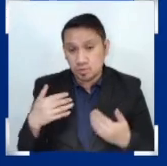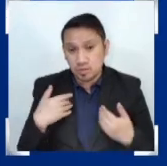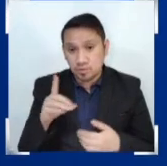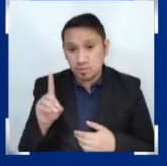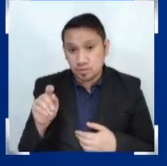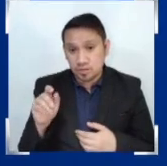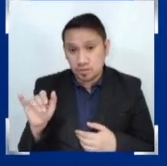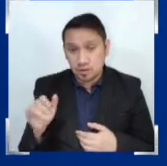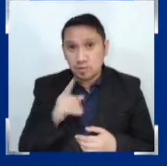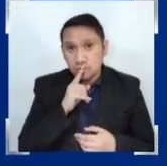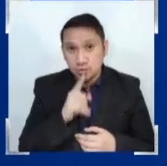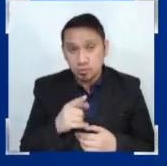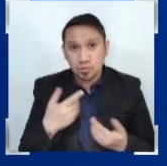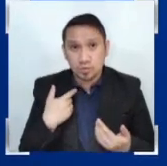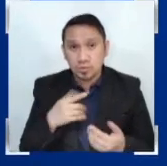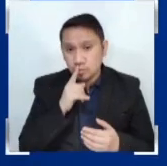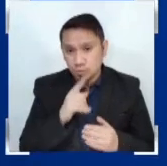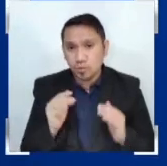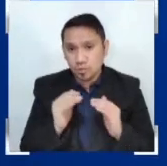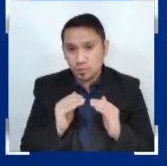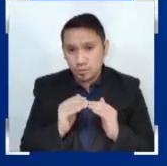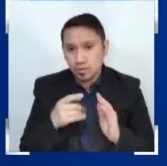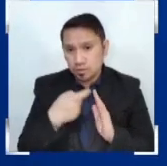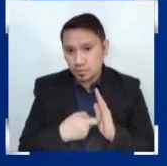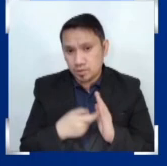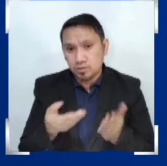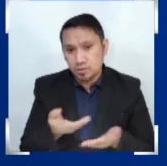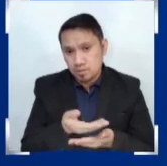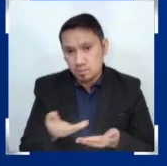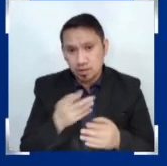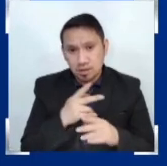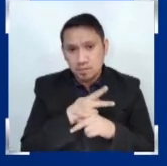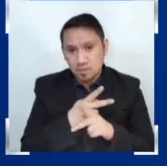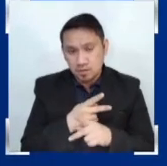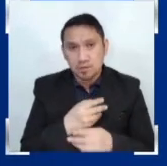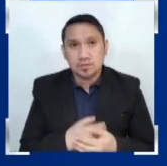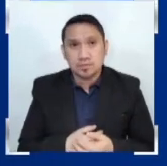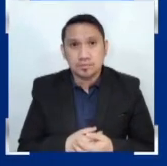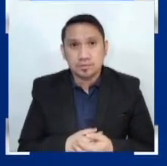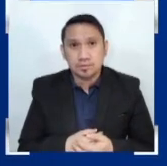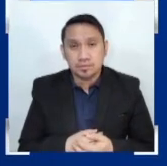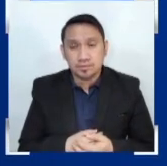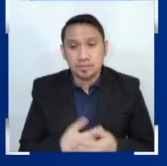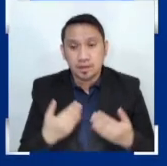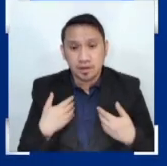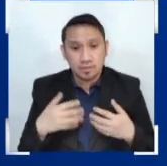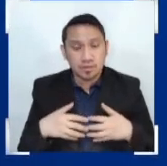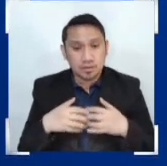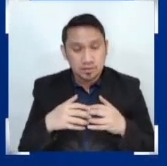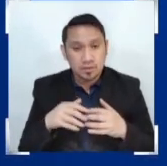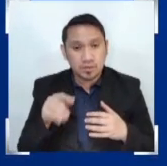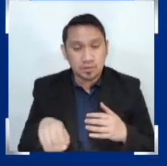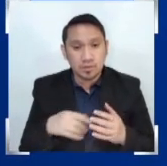para masigurong makatwiran ang pagpepresyo sa mga produkto at serbisyo sa isla. Bubuo rin daw ng resolusyon ang